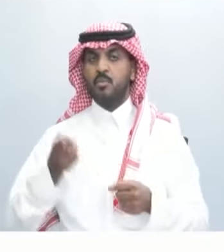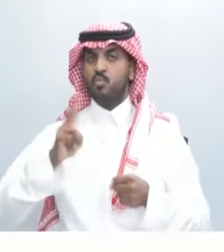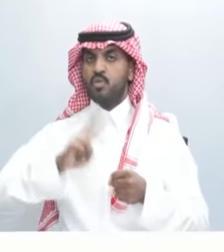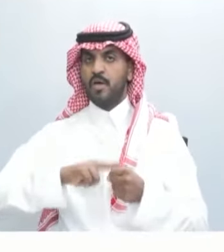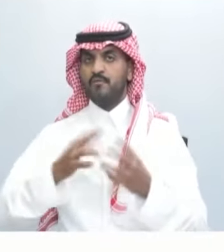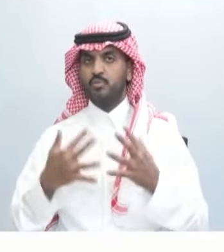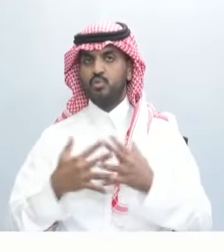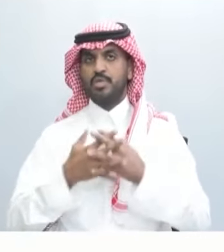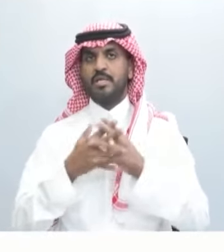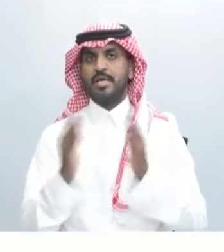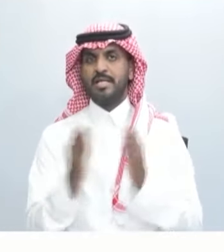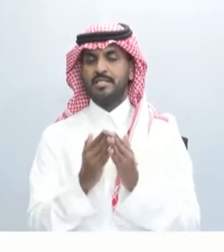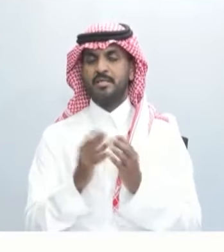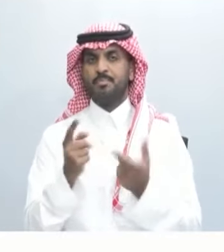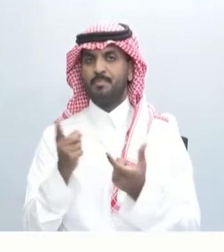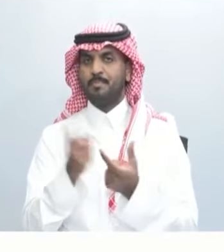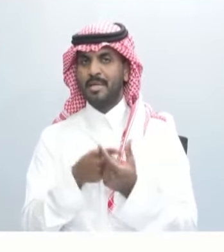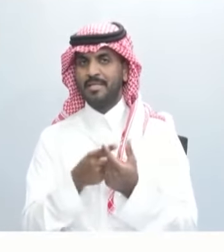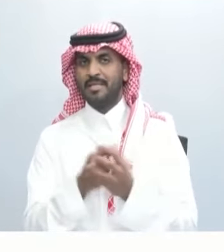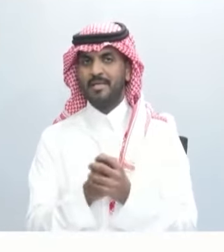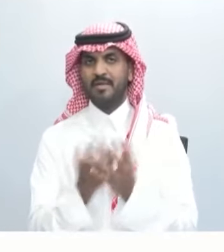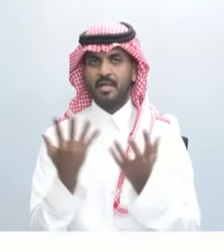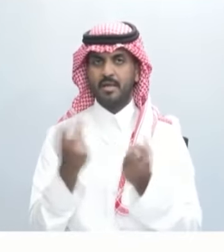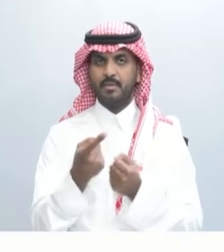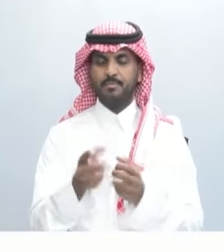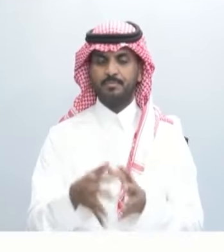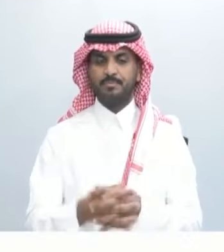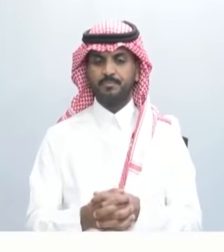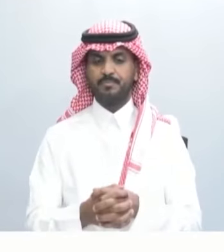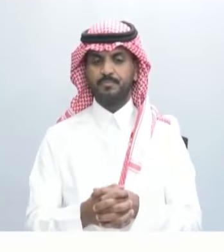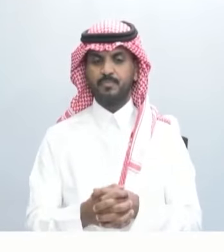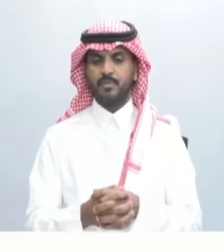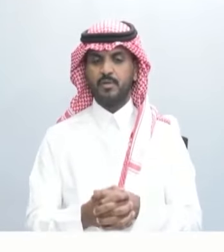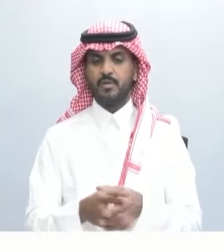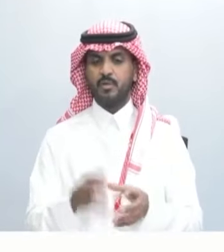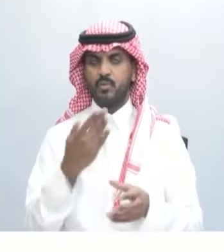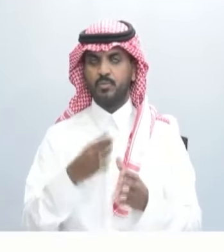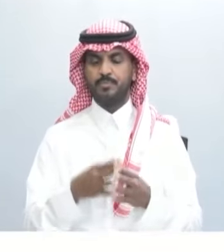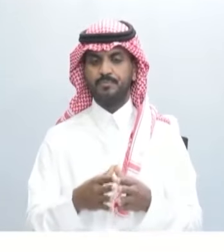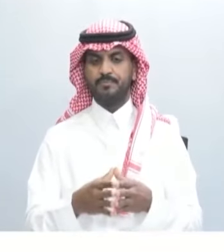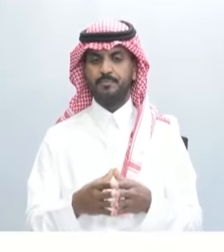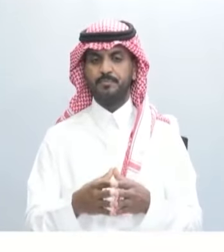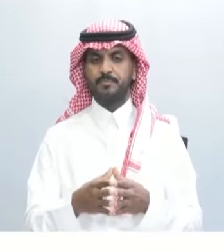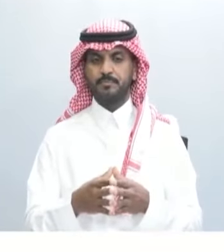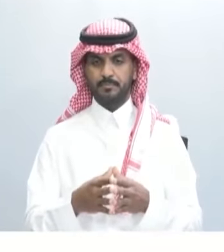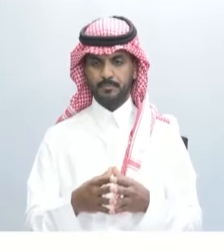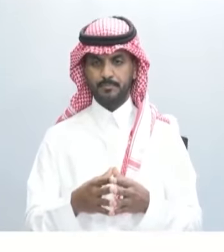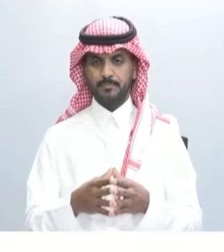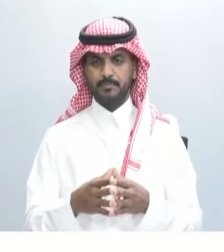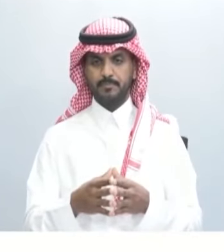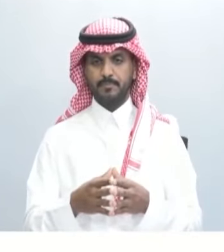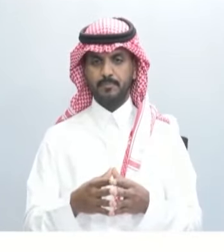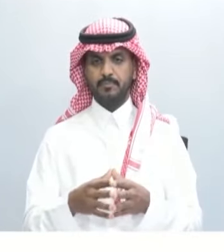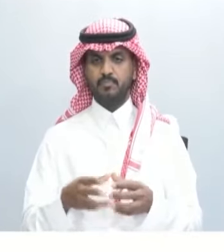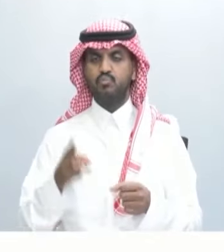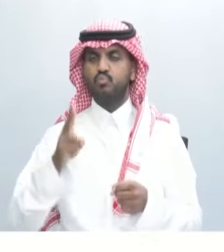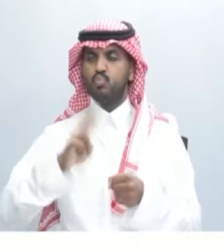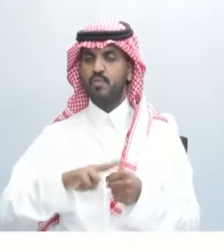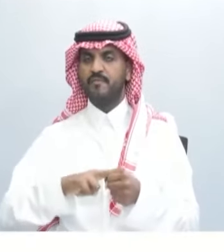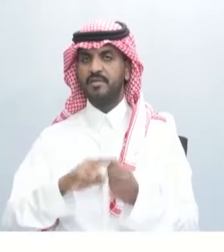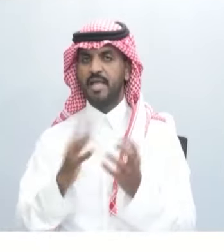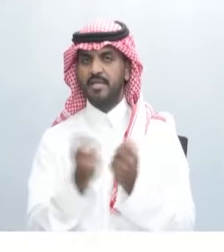المشترك الاصغر بين هذه الاعداد بارك الله فيكم فنقول هنا ابنائي بناتي ان مضاعفات